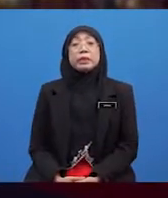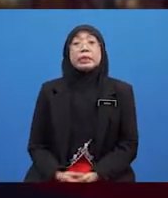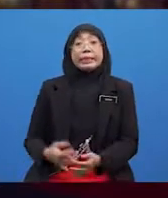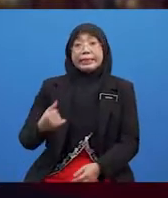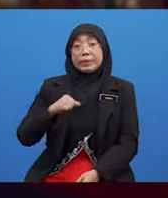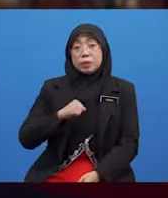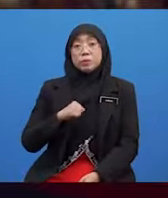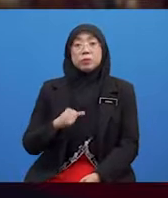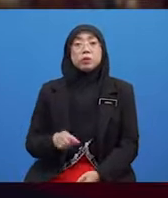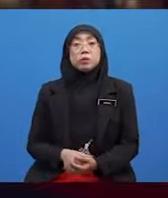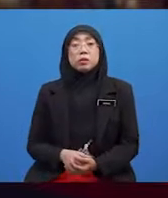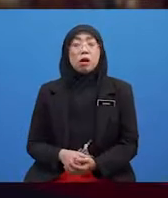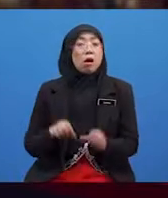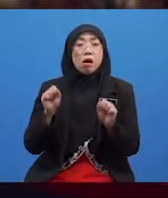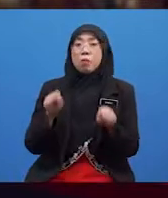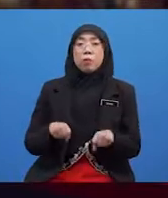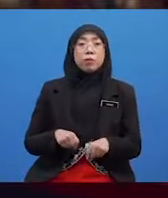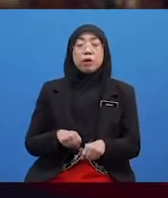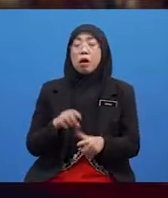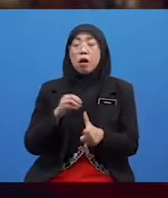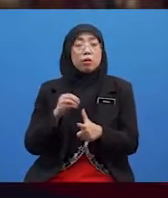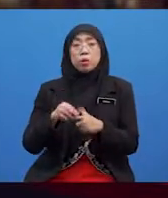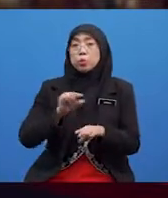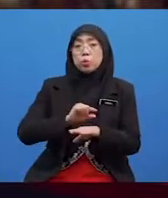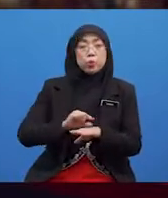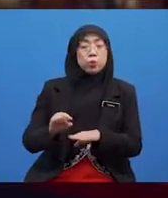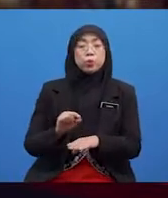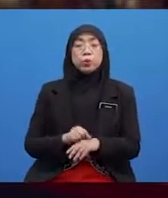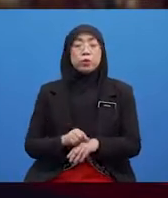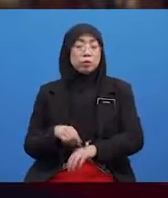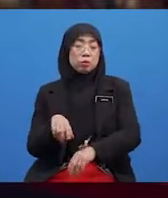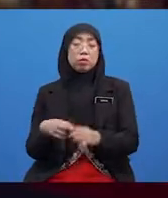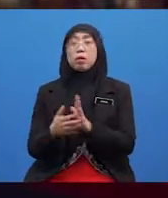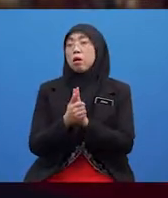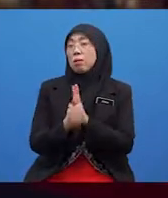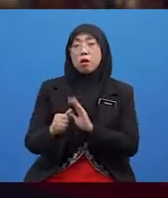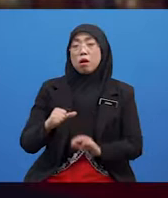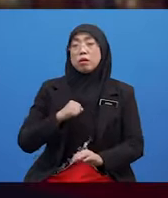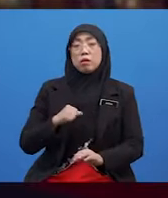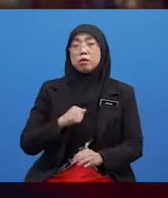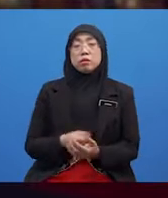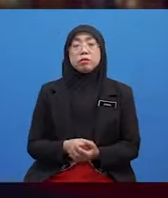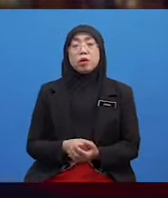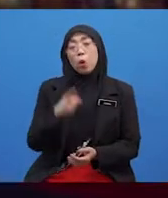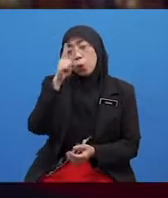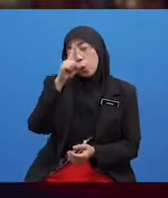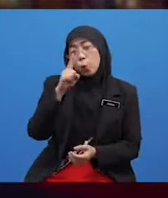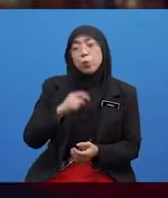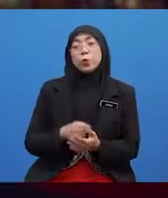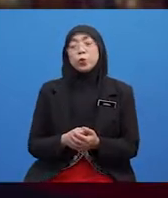Keupayaan menyelesaikan tugasan dengan sempurna dengan menggunakan pelbagai sumber sistem saraf